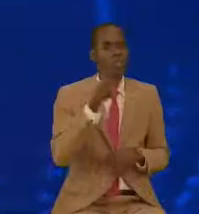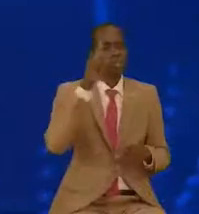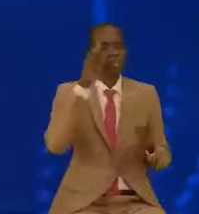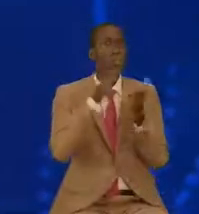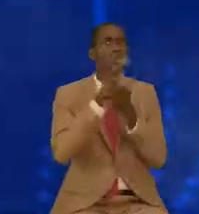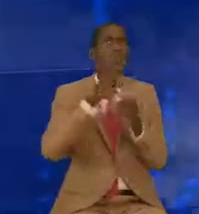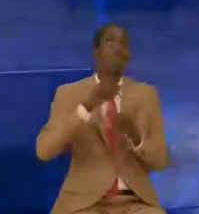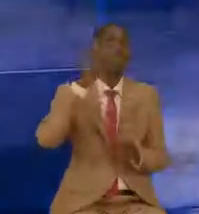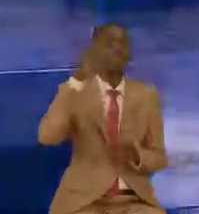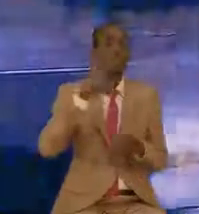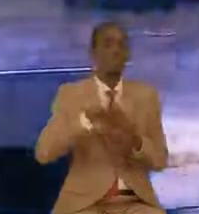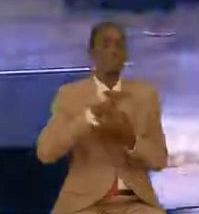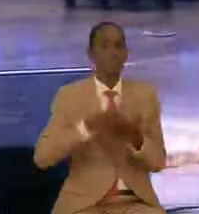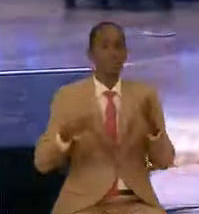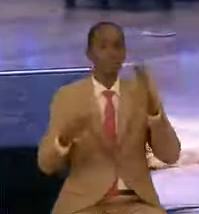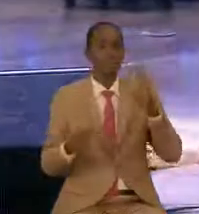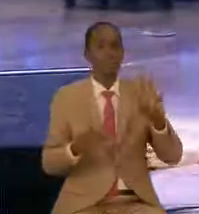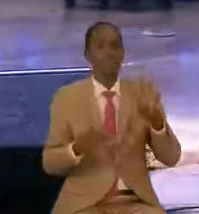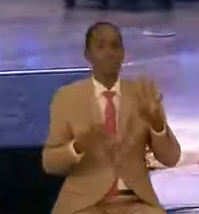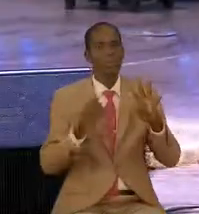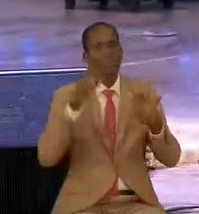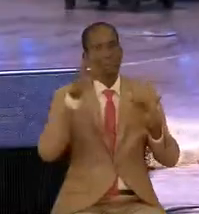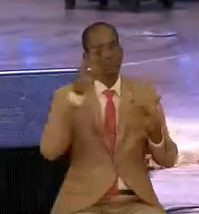toi. Voilà le verset 4.